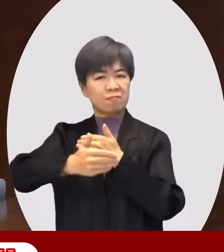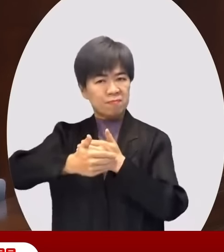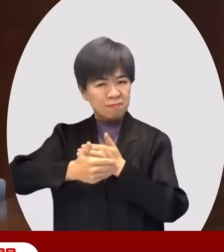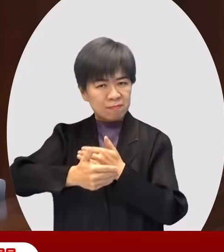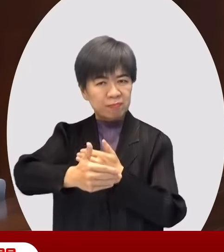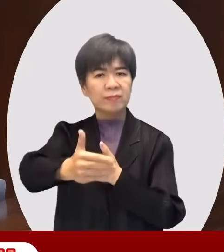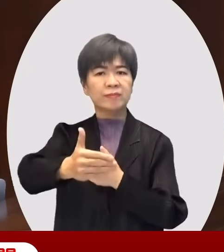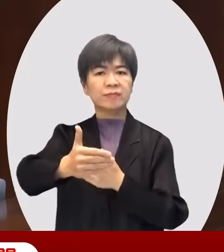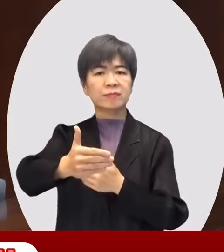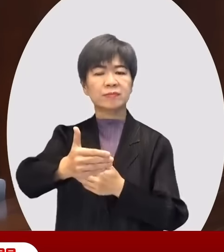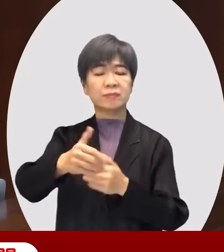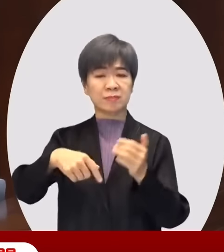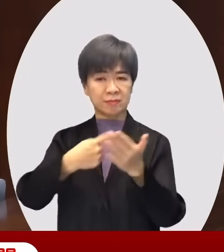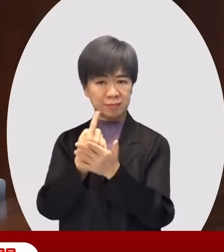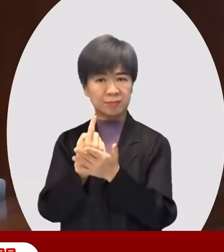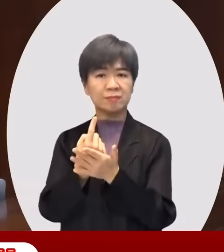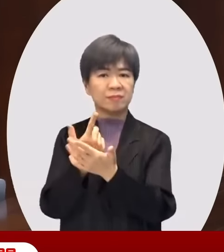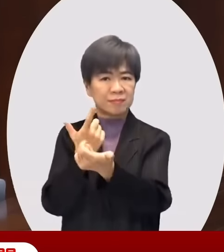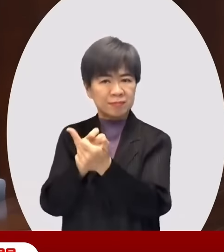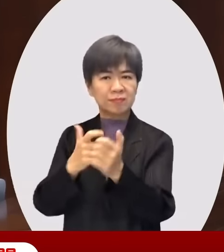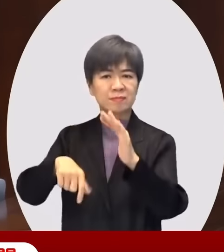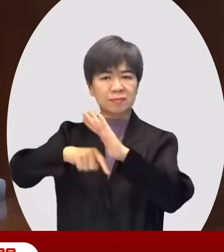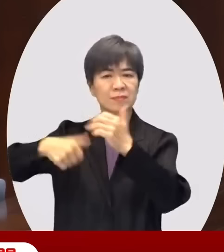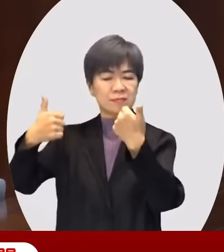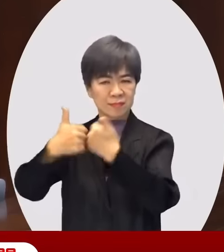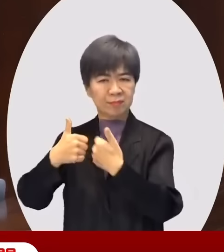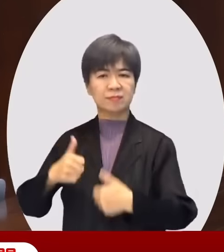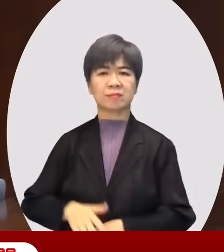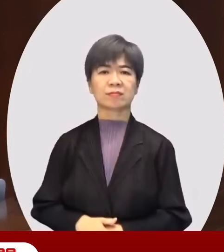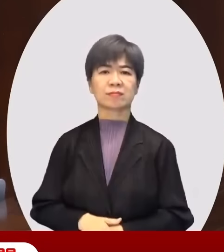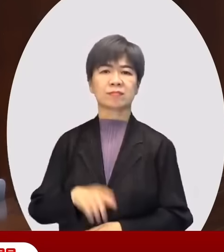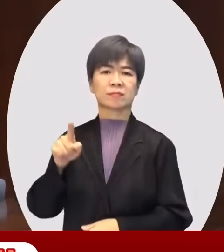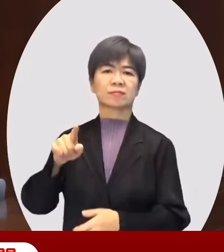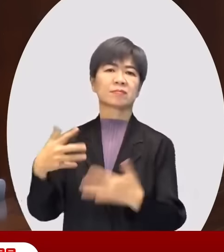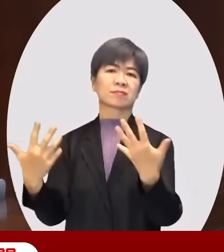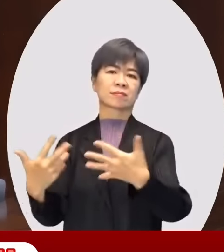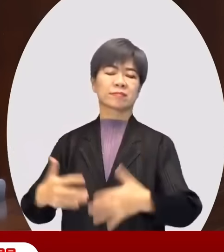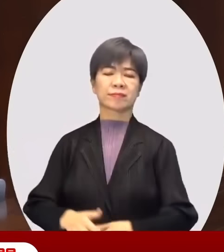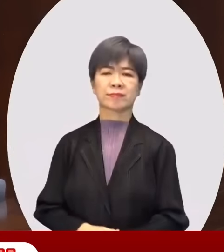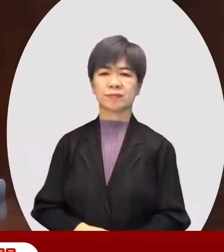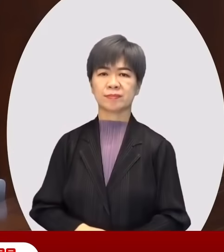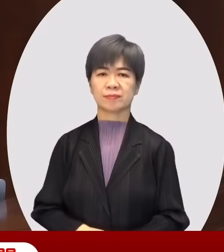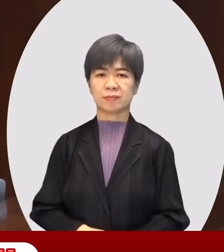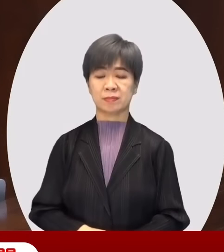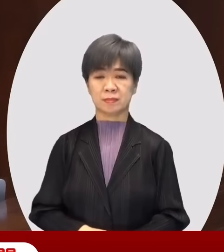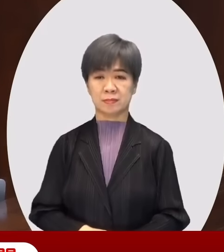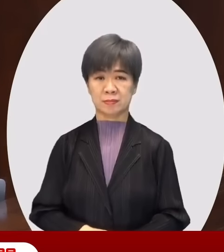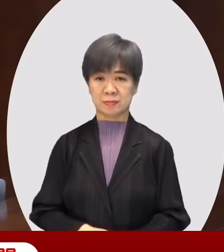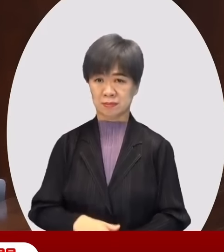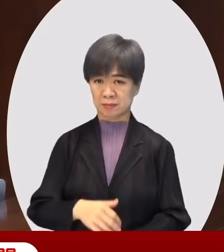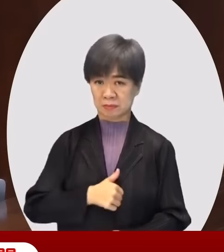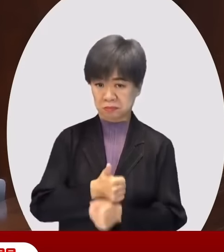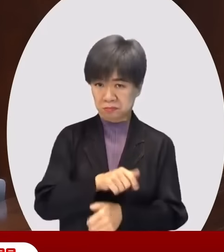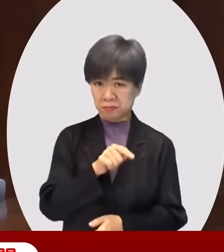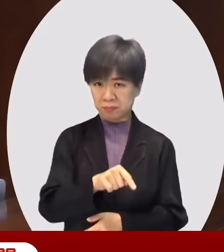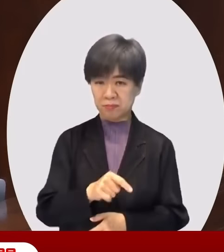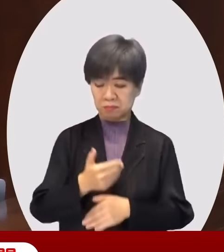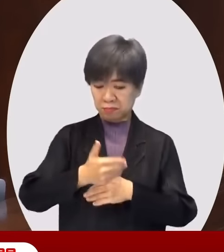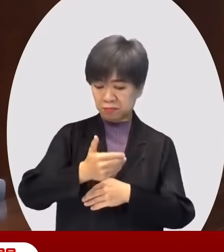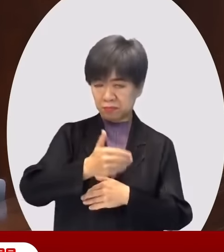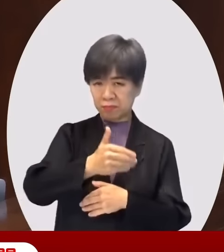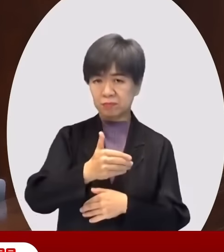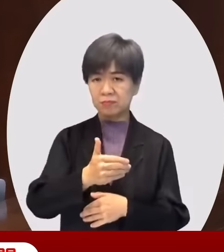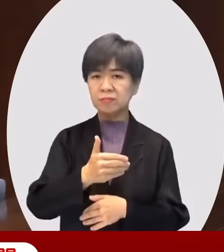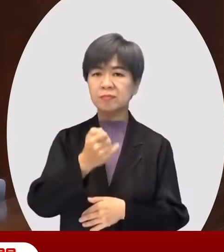序原则上只适用在院会，就 plena 的问题，但是依实务上的运作跟发